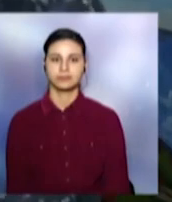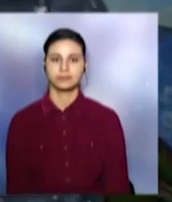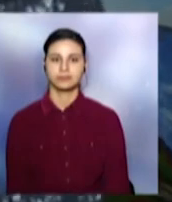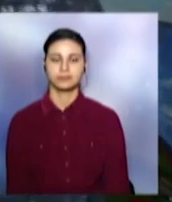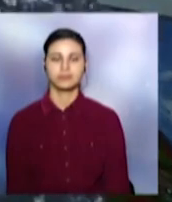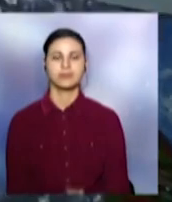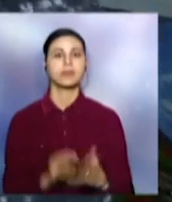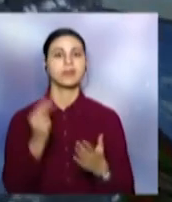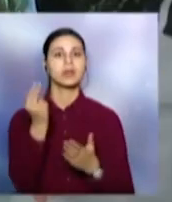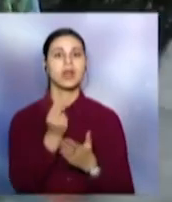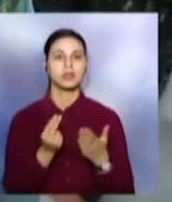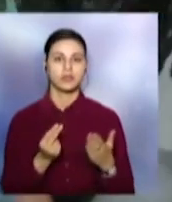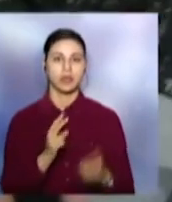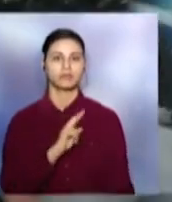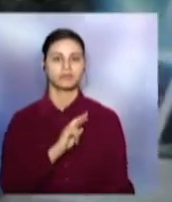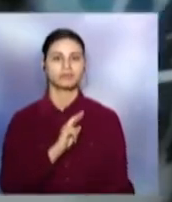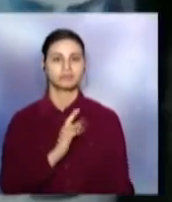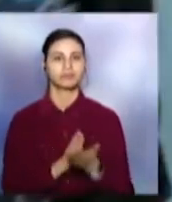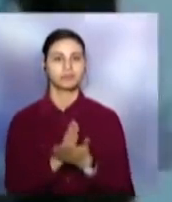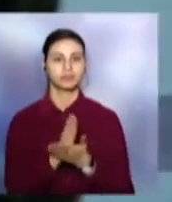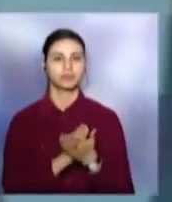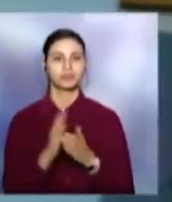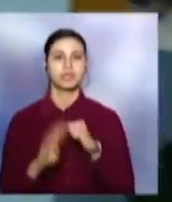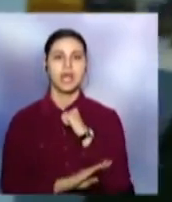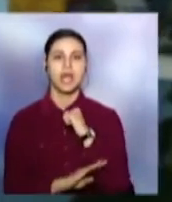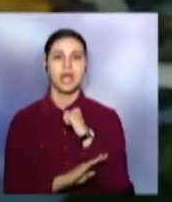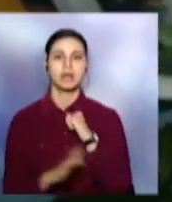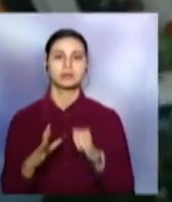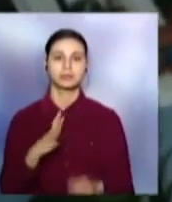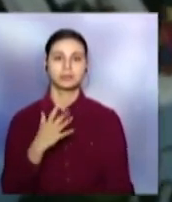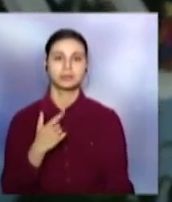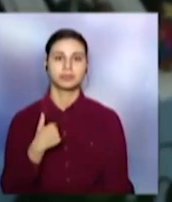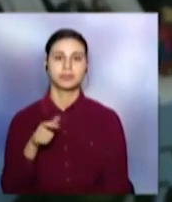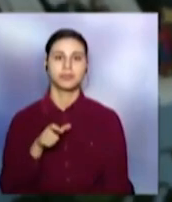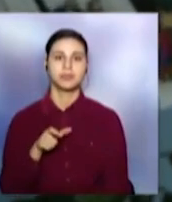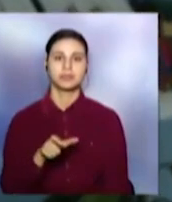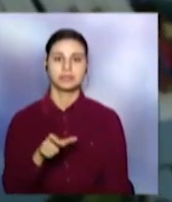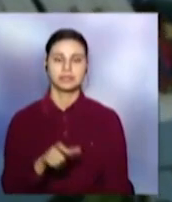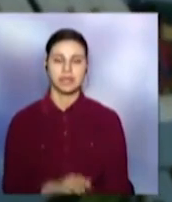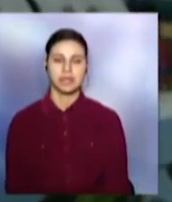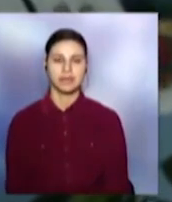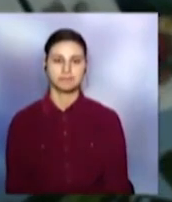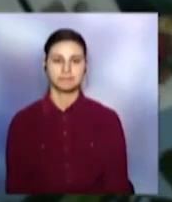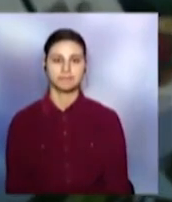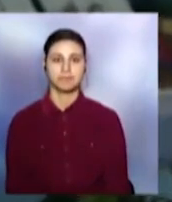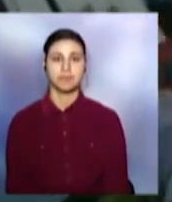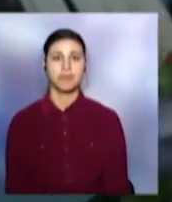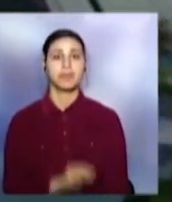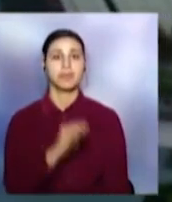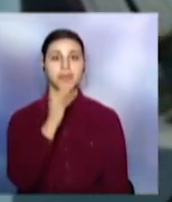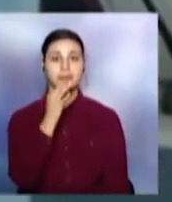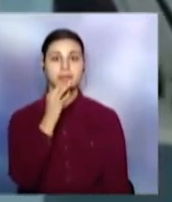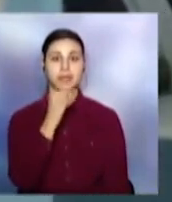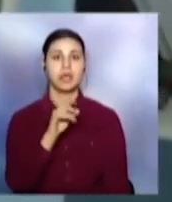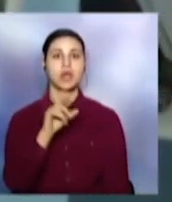დიდი ხარი ვხატავდი. ხები და ვხატეთ. მე კი მდინარე. მე კი ღრუბელი